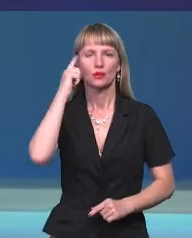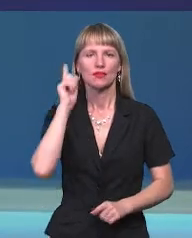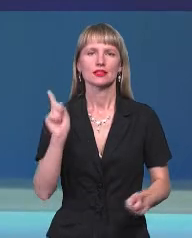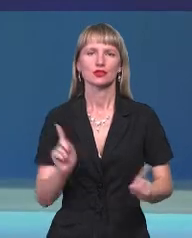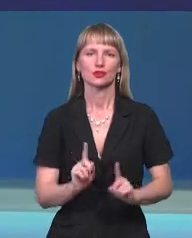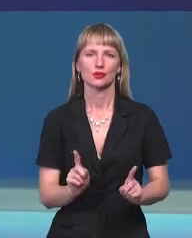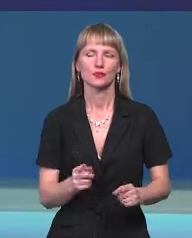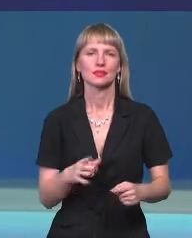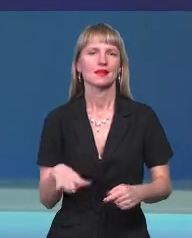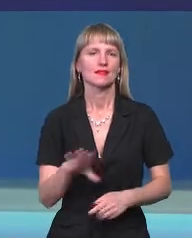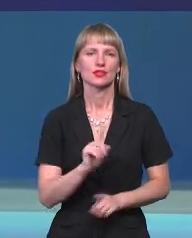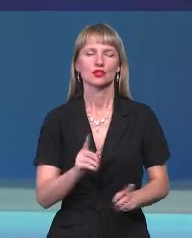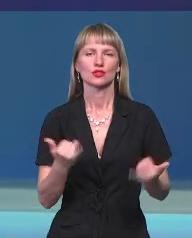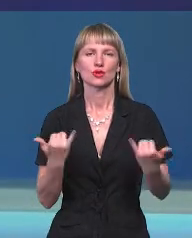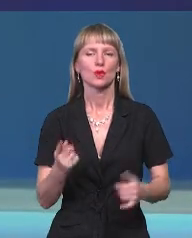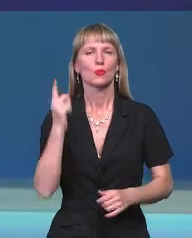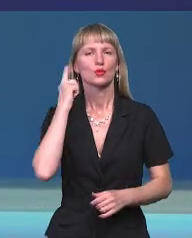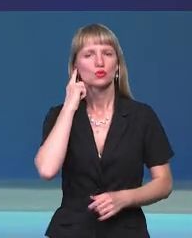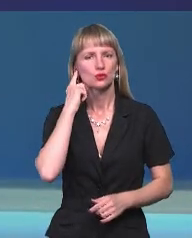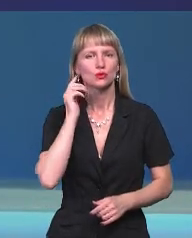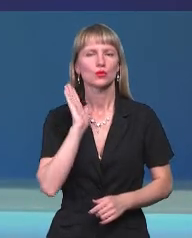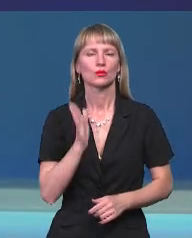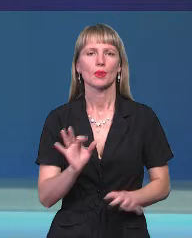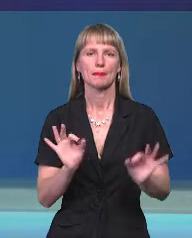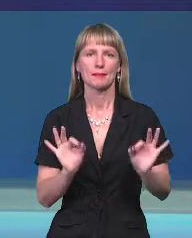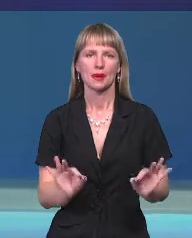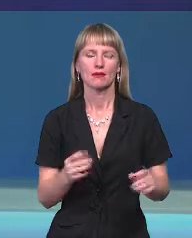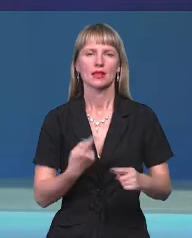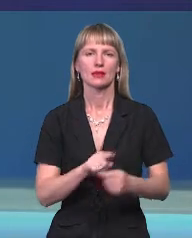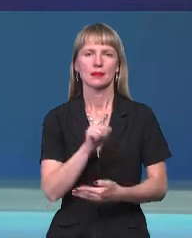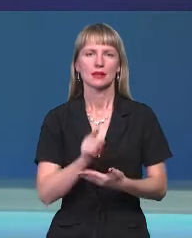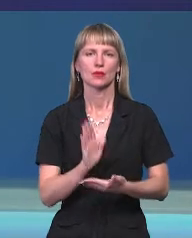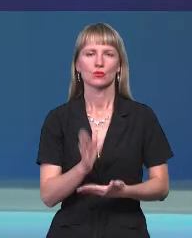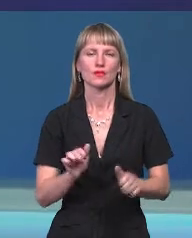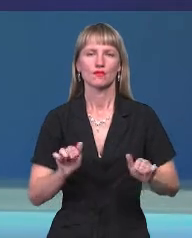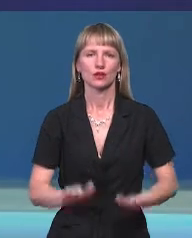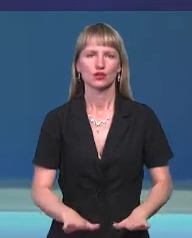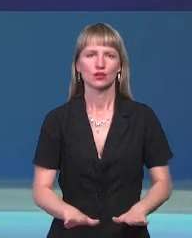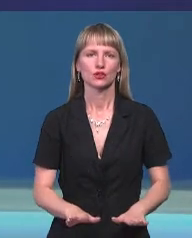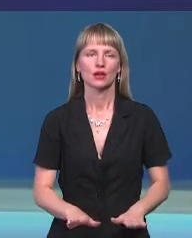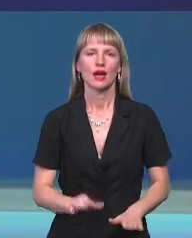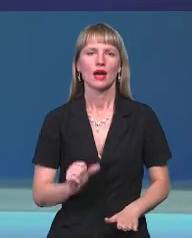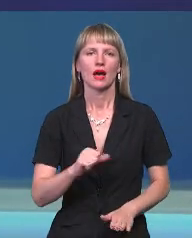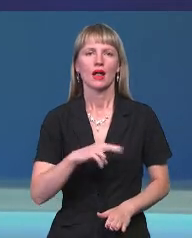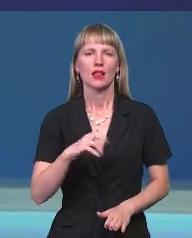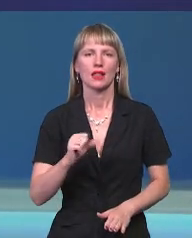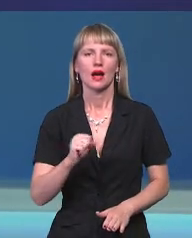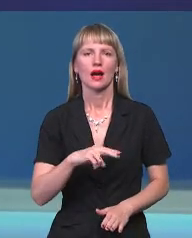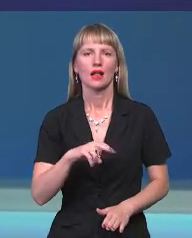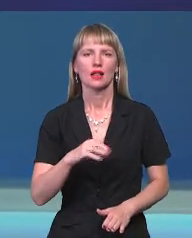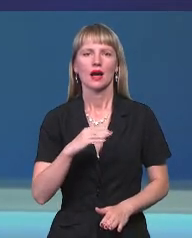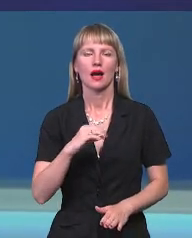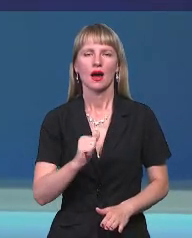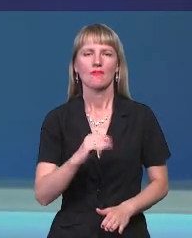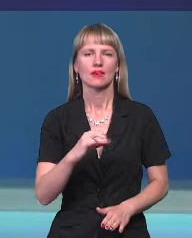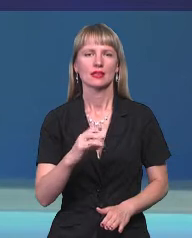що все, що ми сьогодні почули, буде правдою і це питання буде вирішено. Але Алла Афанасівна каже